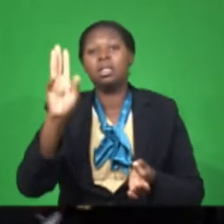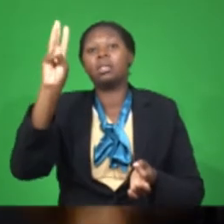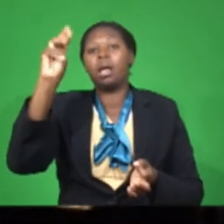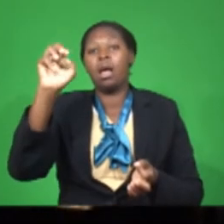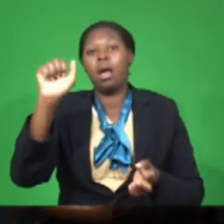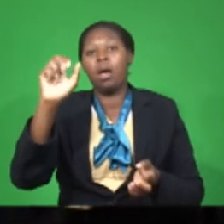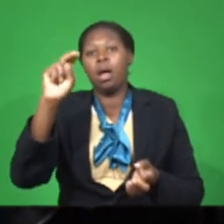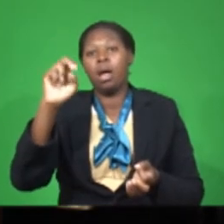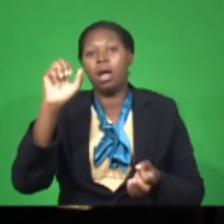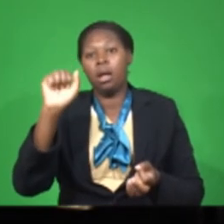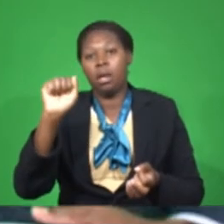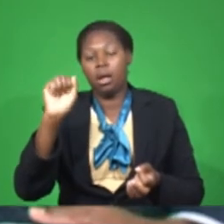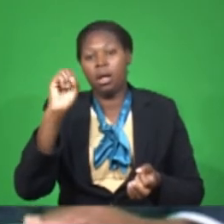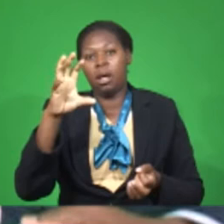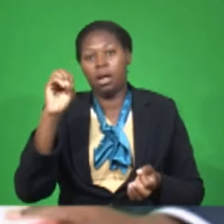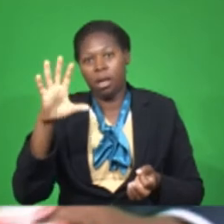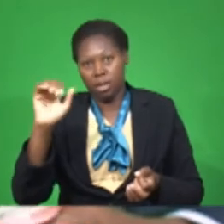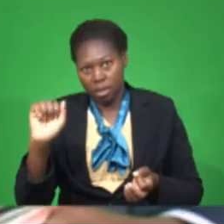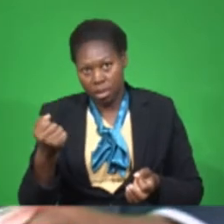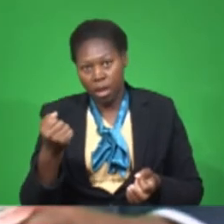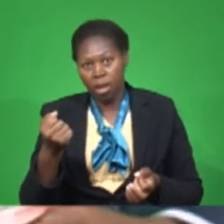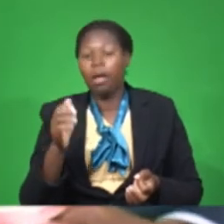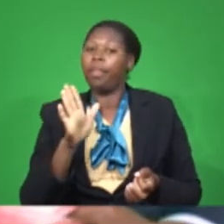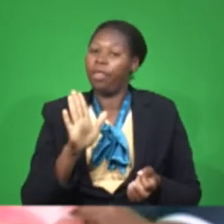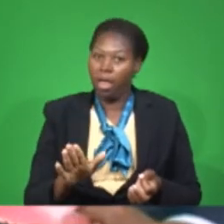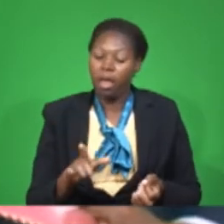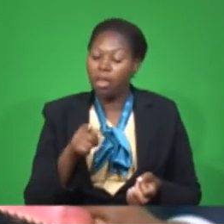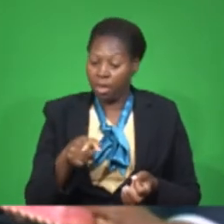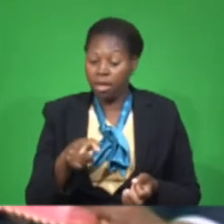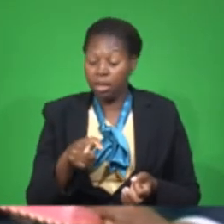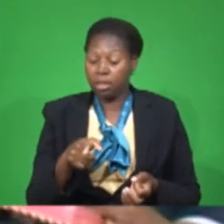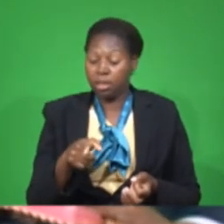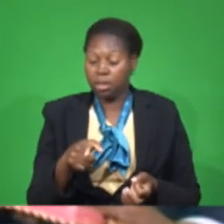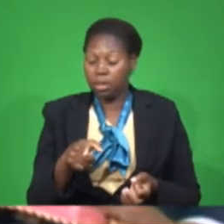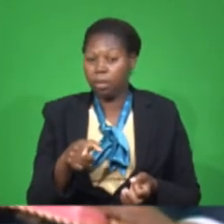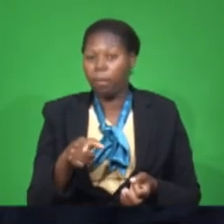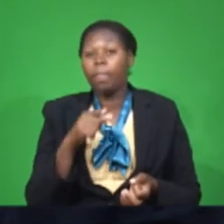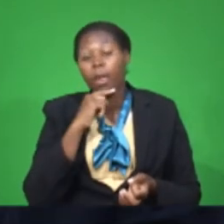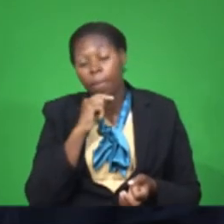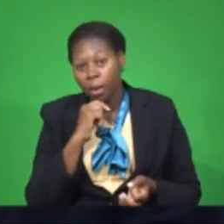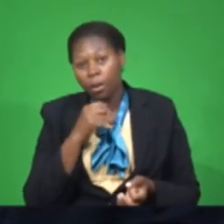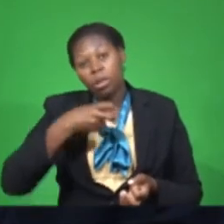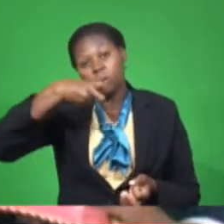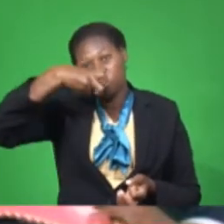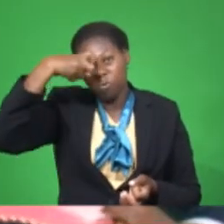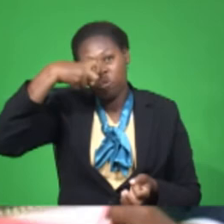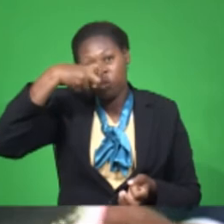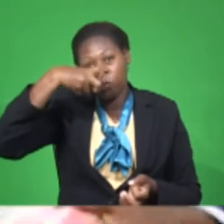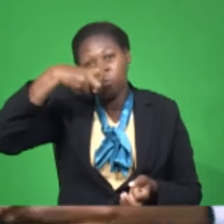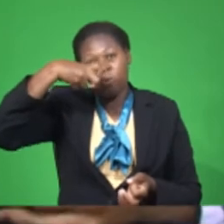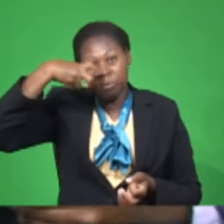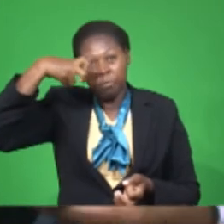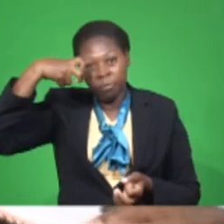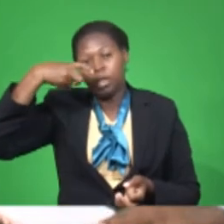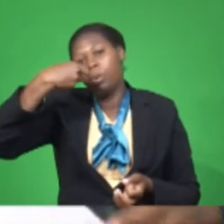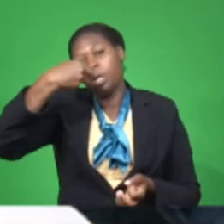Manasa angari mambo regretinde kuna makore. Hali wamaka mbotidzi saka mbuka katuwa ne mbunu. Nemino ya uya. Ndiye Manasa waji. Ndiye kuna makore bibi